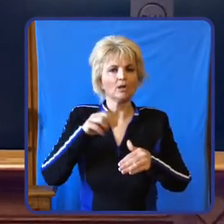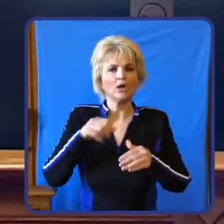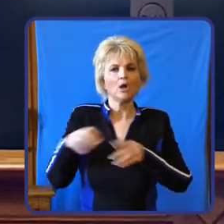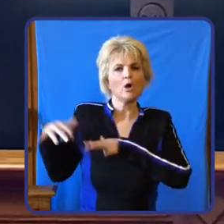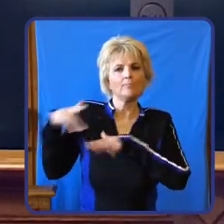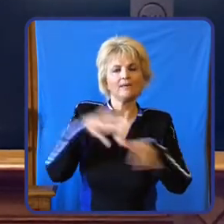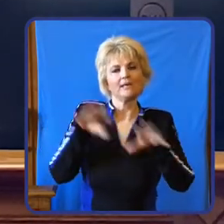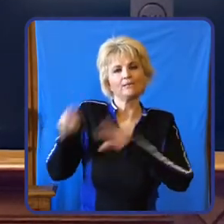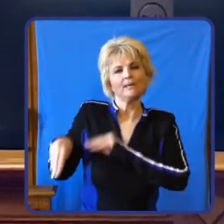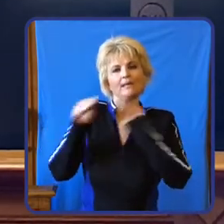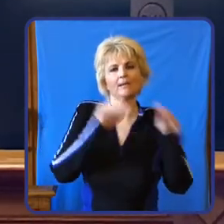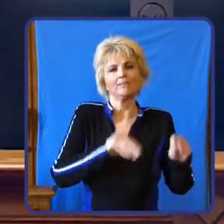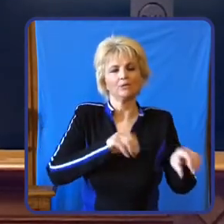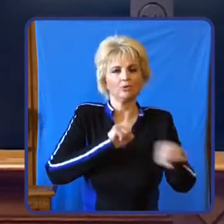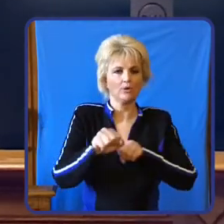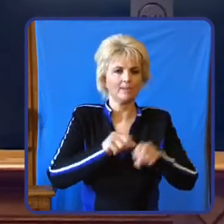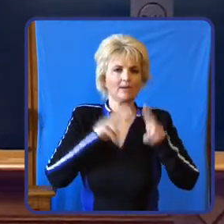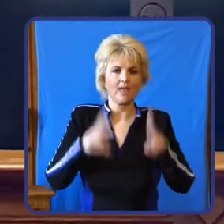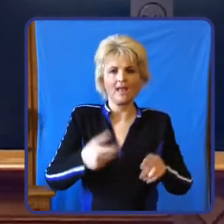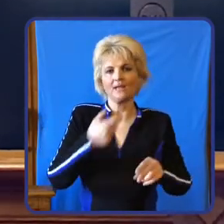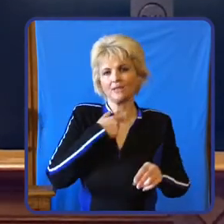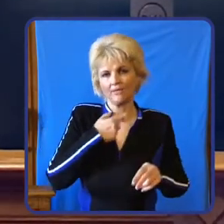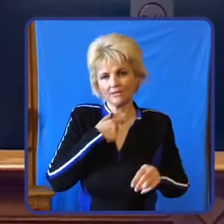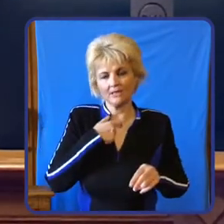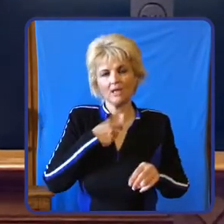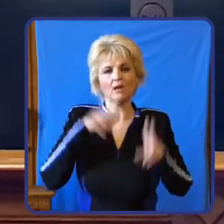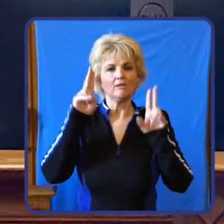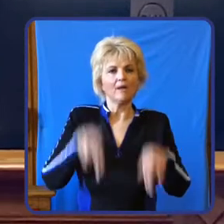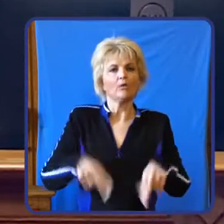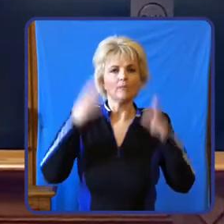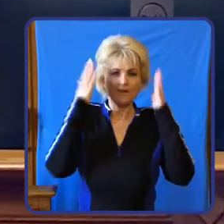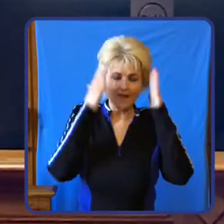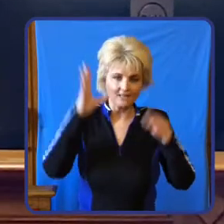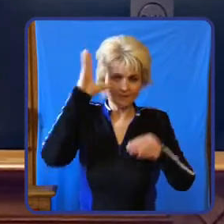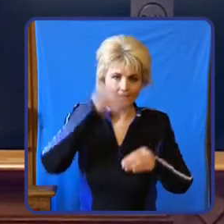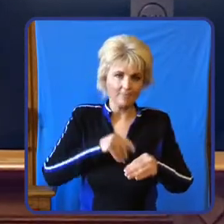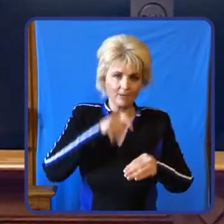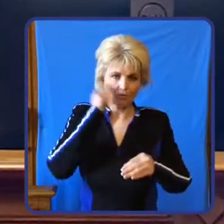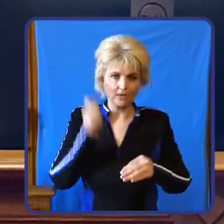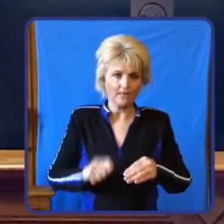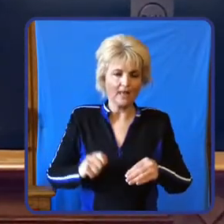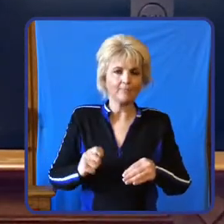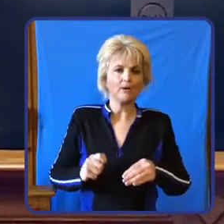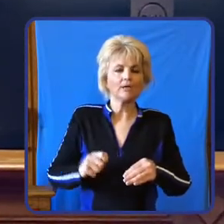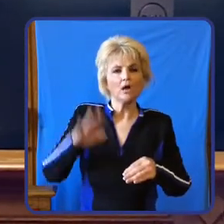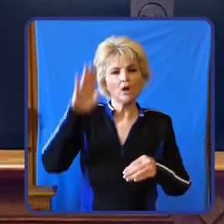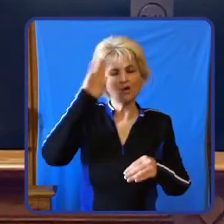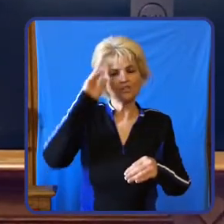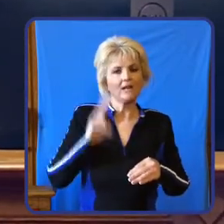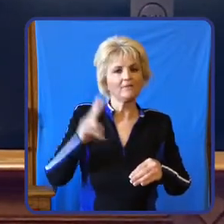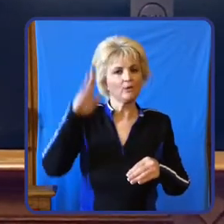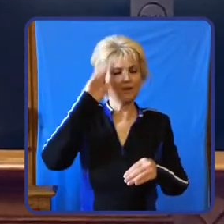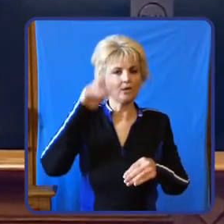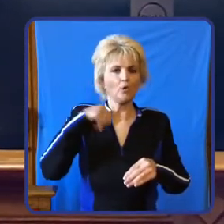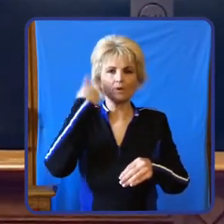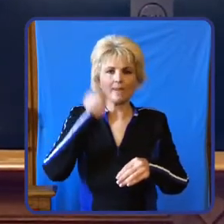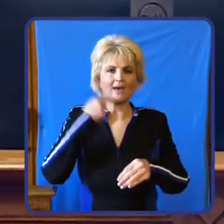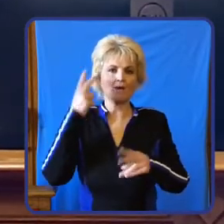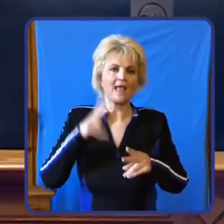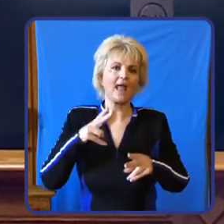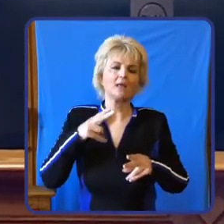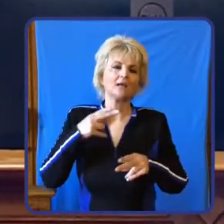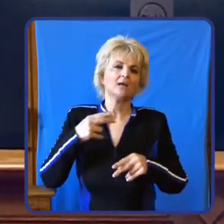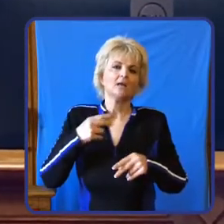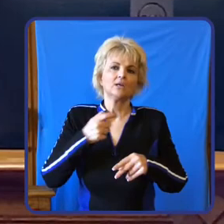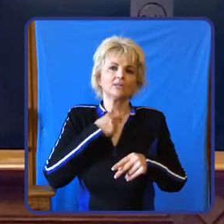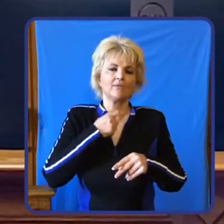hogy ne jöjjenek be migránsok. Tényleg elhiszik az emberek, hogy az Ukrajnába a hadsereg főparancsnokát kiküldő Orbánra kell szavazni azért, hogy a